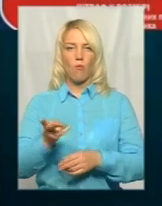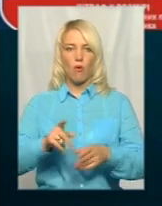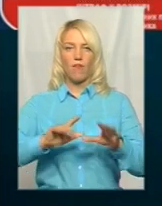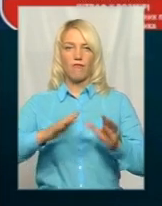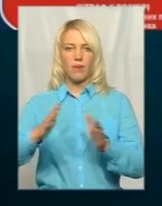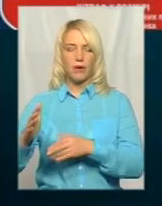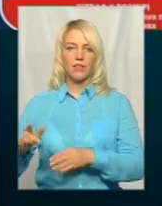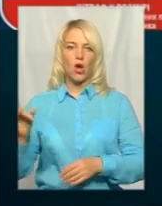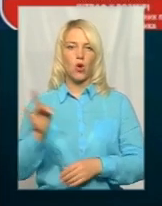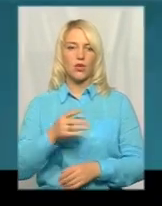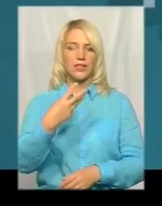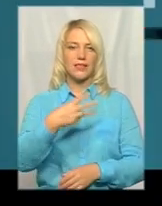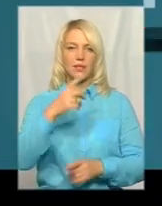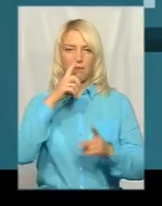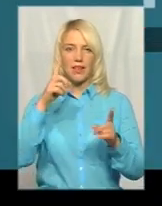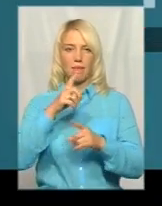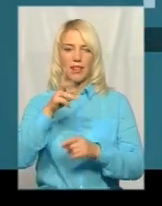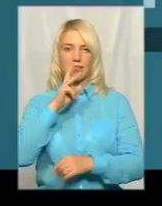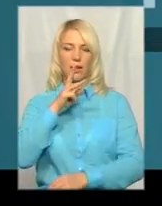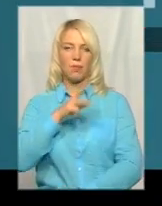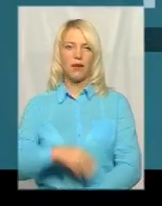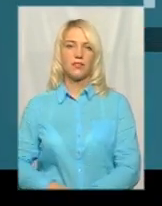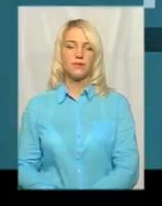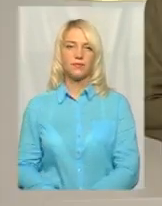розмірі 30 мінімальних зарплат.